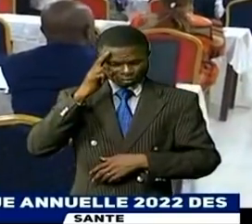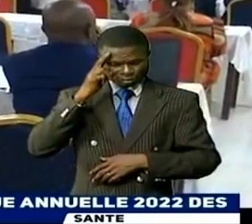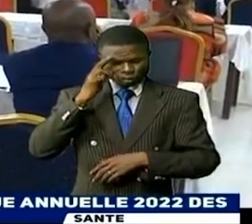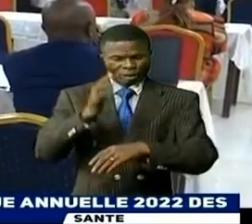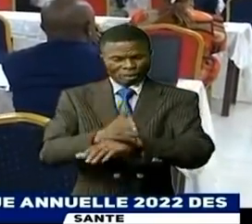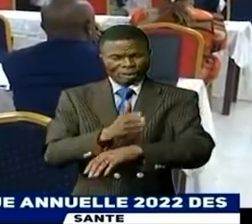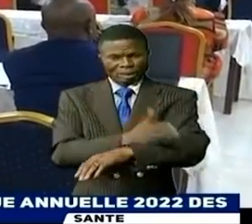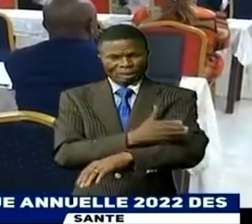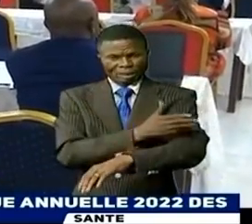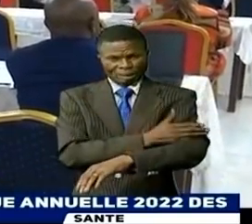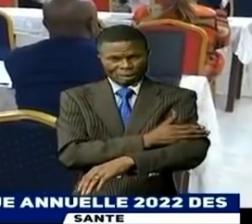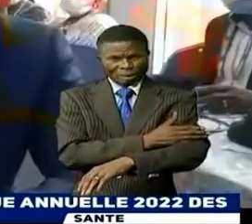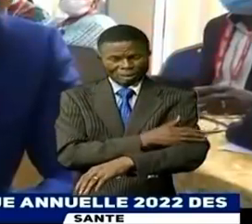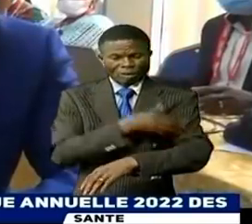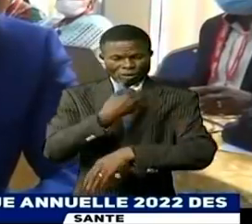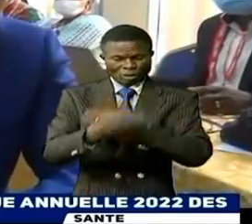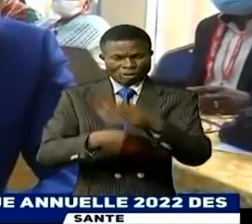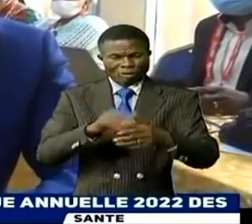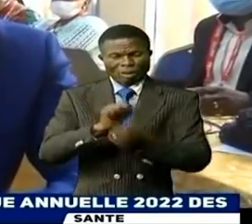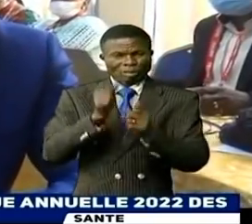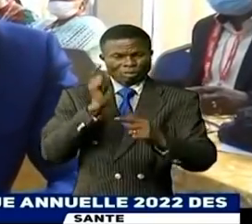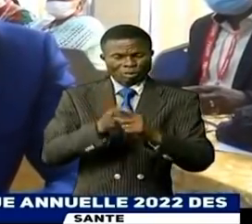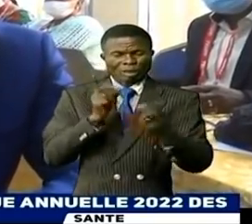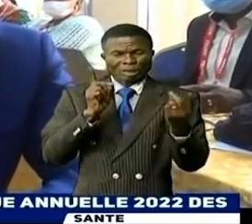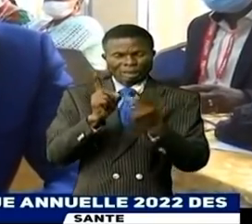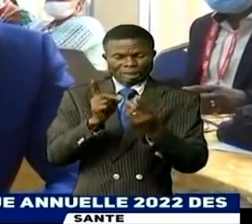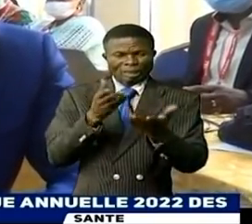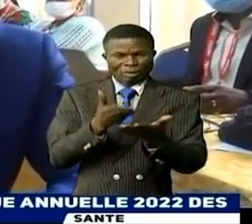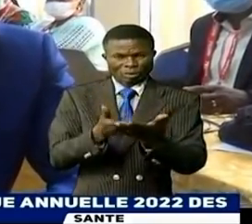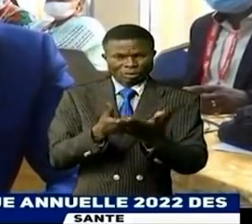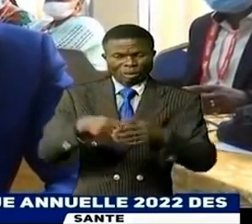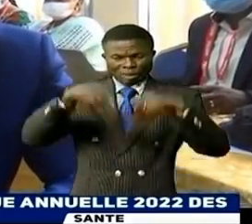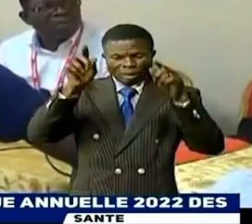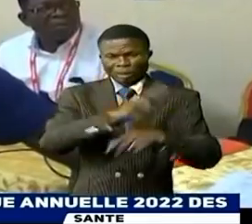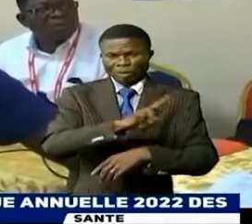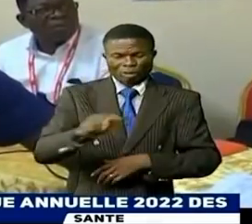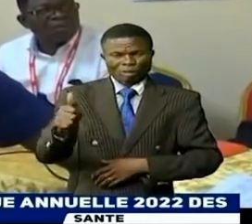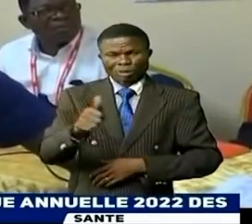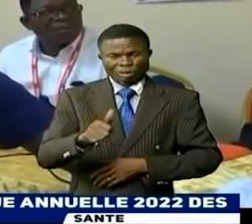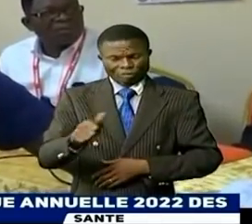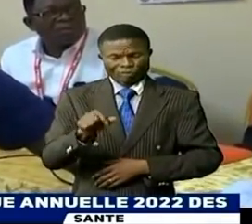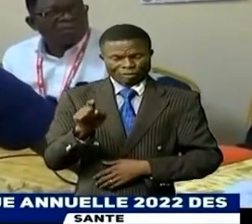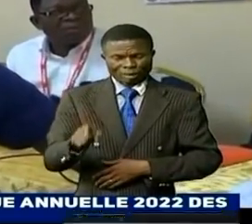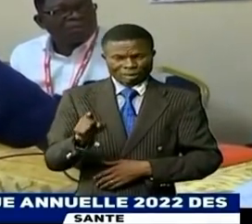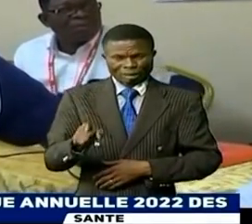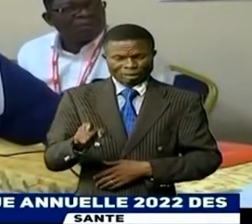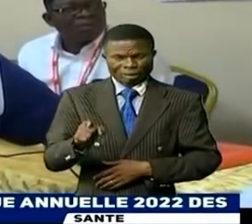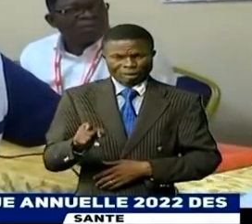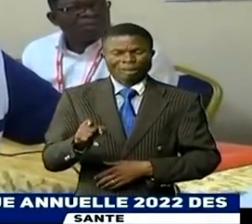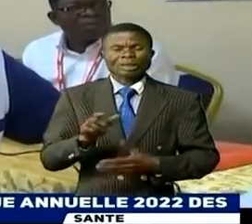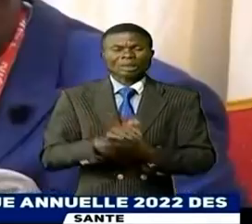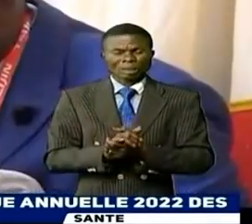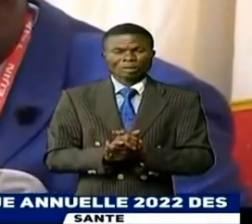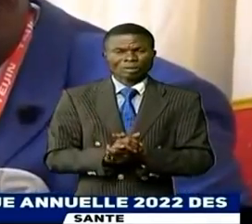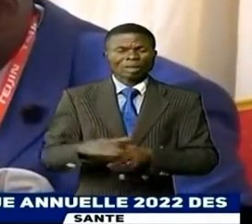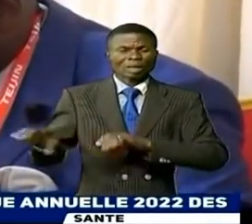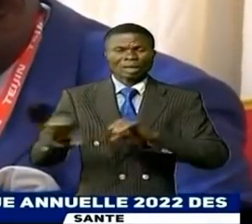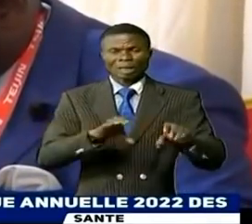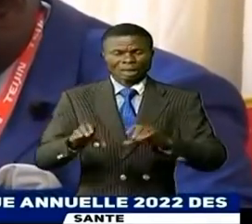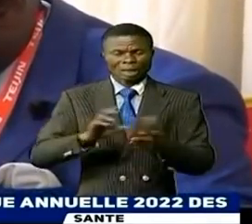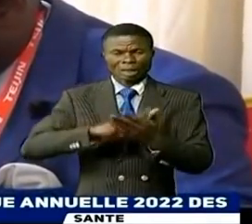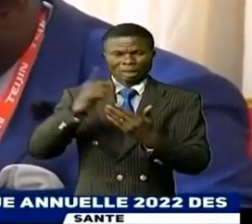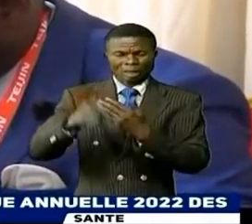avancées réalisées ainsi que les difficultés majeures rencontrées au cours de la mise en œuvre au terme de 12 mois des activités du plan